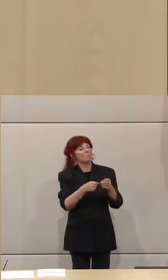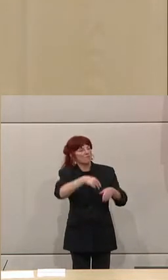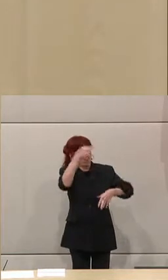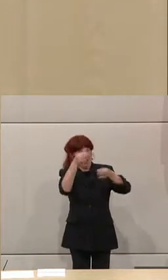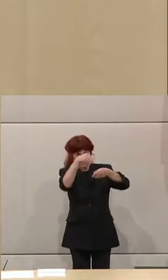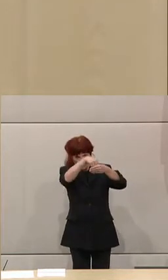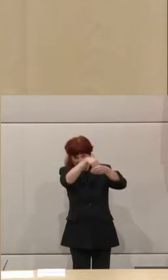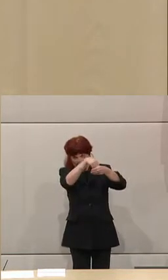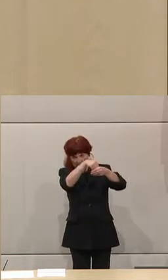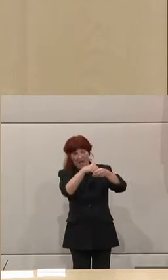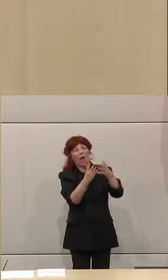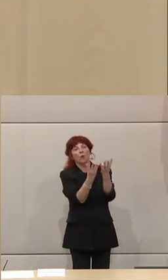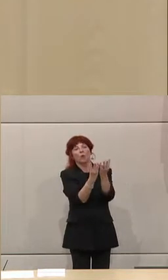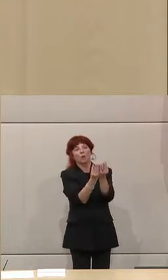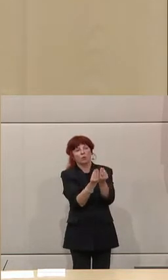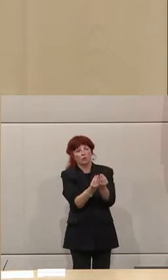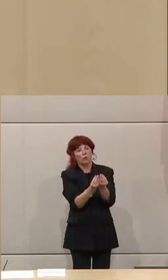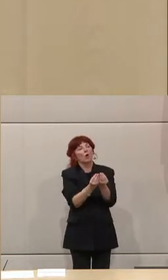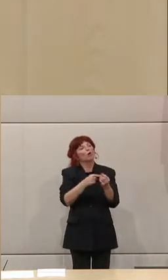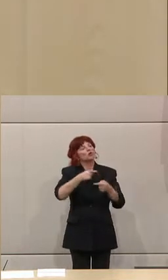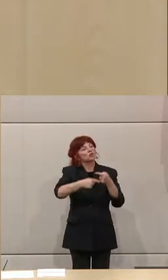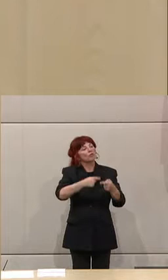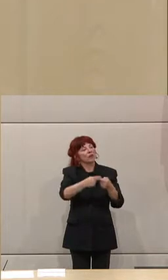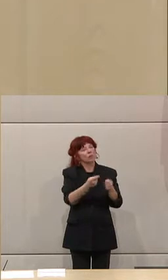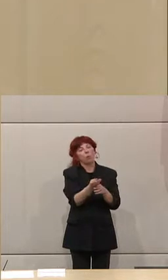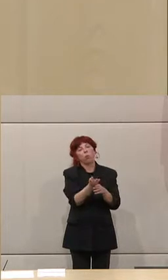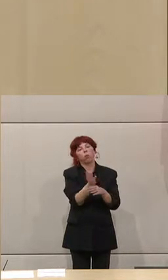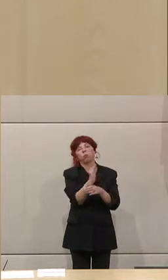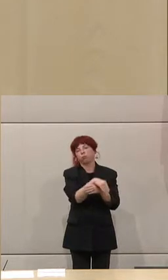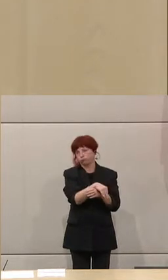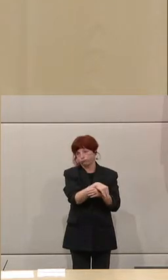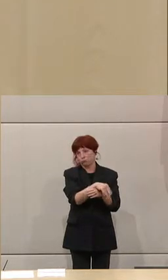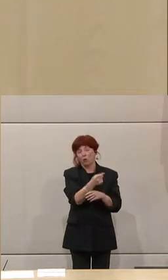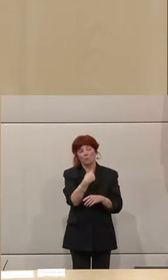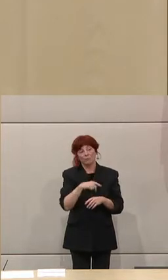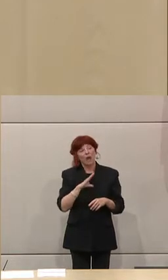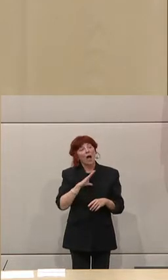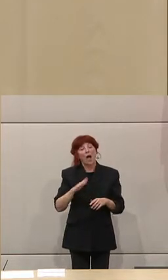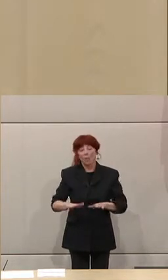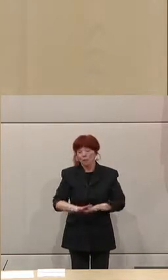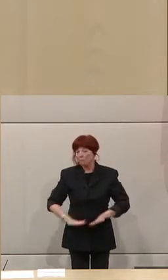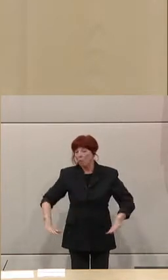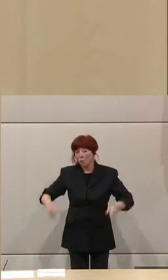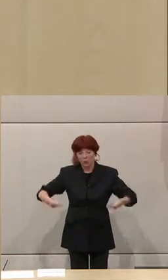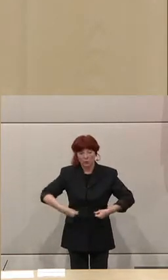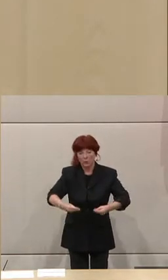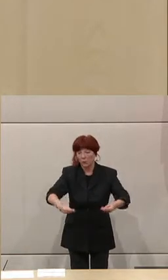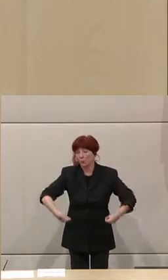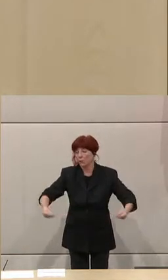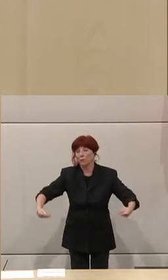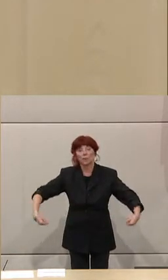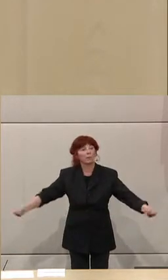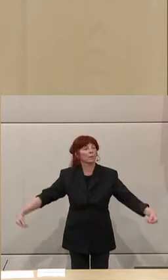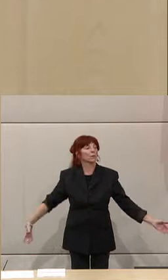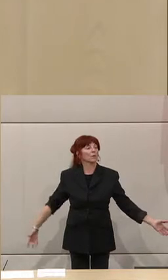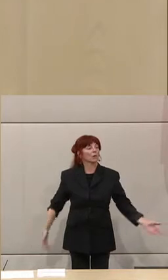dieses Glyphosat auf, verändert den Stoffkreislauf und bringt die Pflanze zum Absterben. Auf den Boden aufgebracht wird dieses Glyphosat